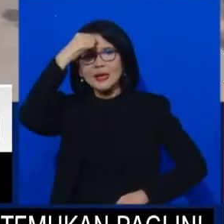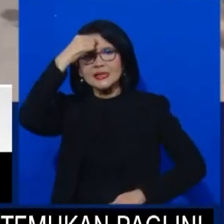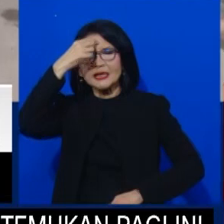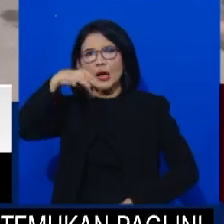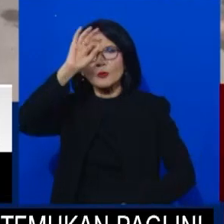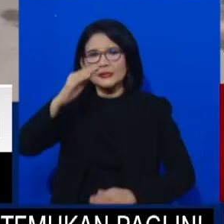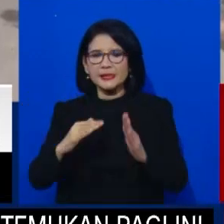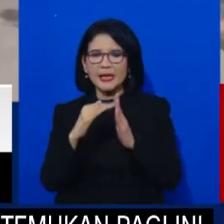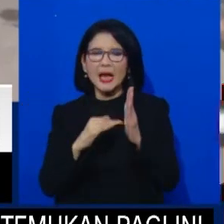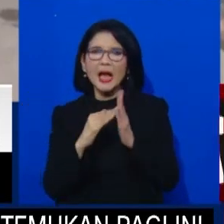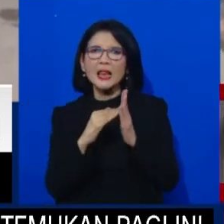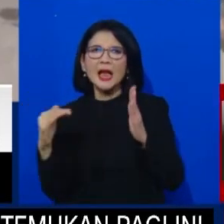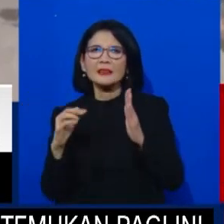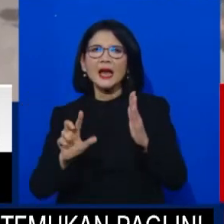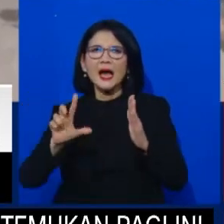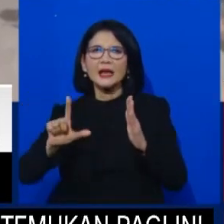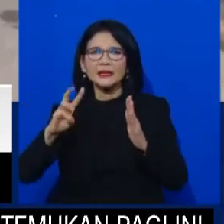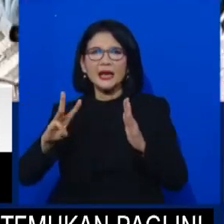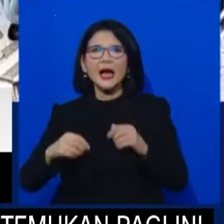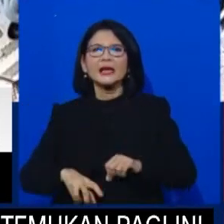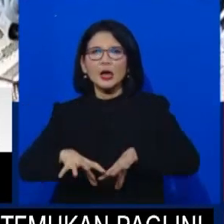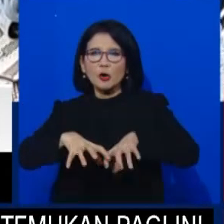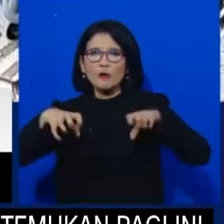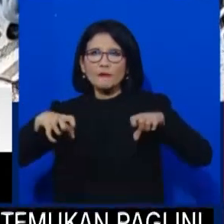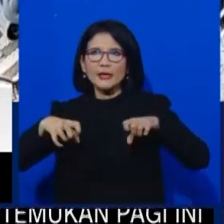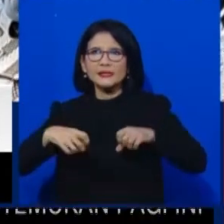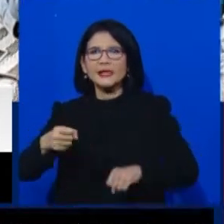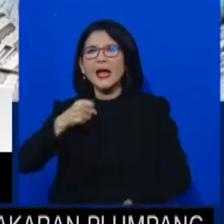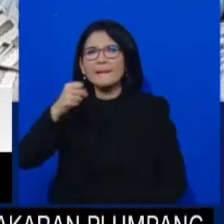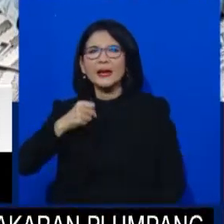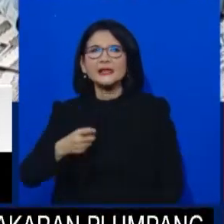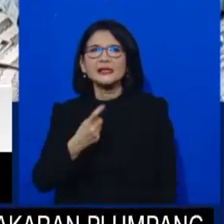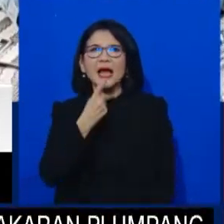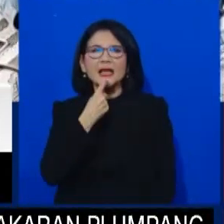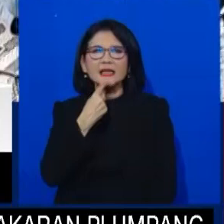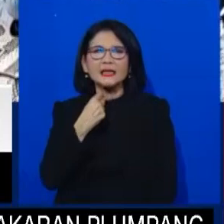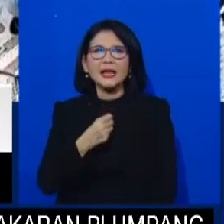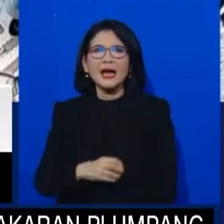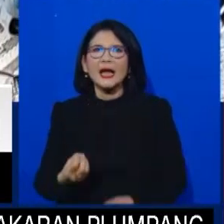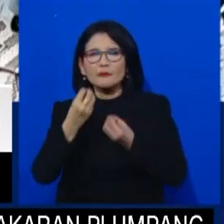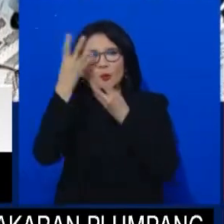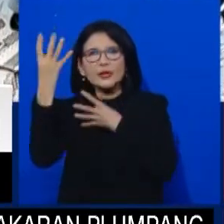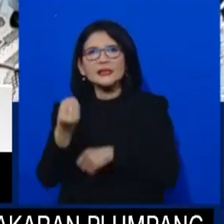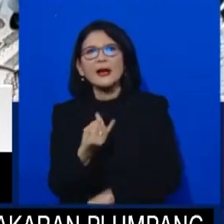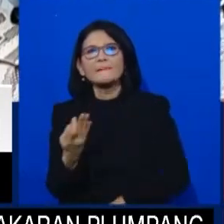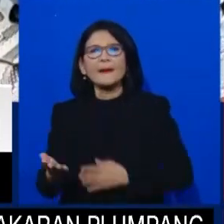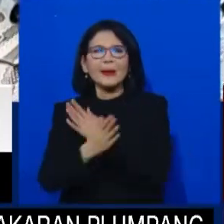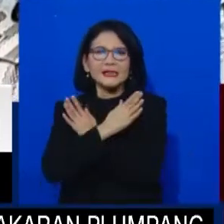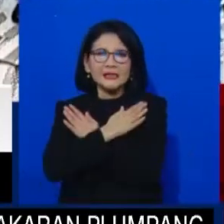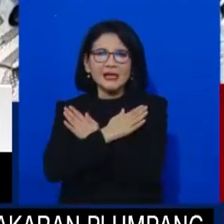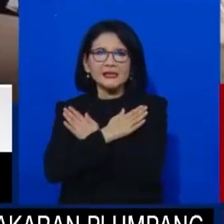rencananya akan dilakukan konferensi pers terkait detail informasi berapa jenazah atau